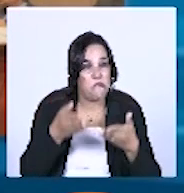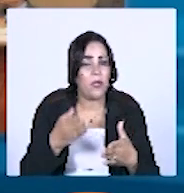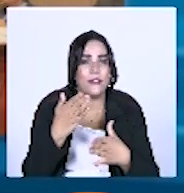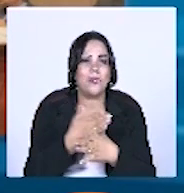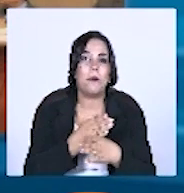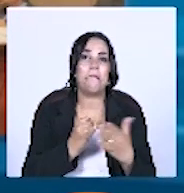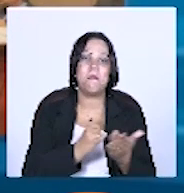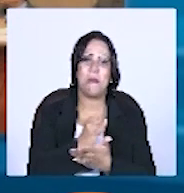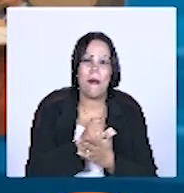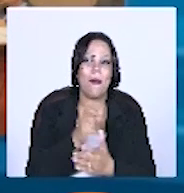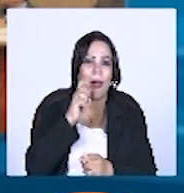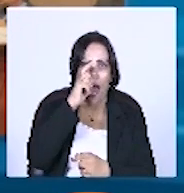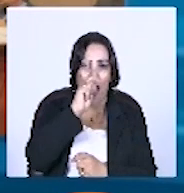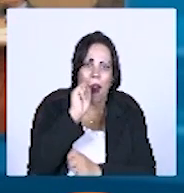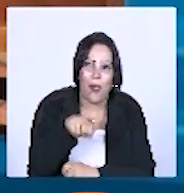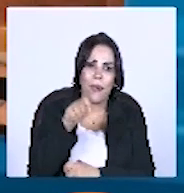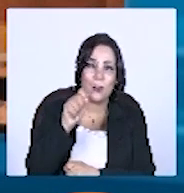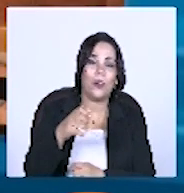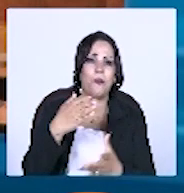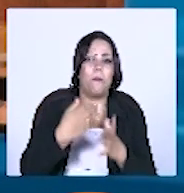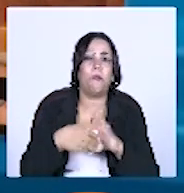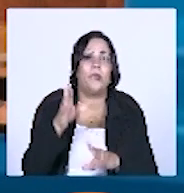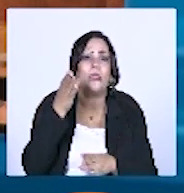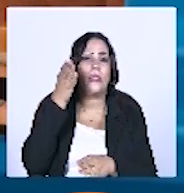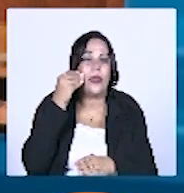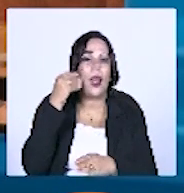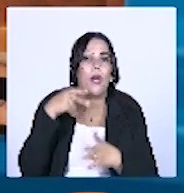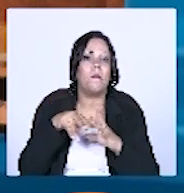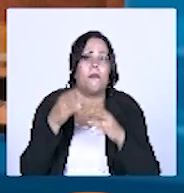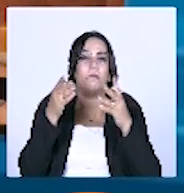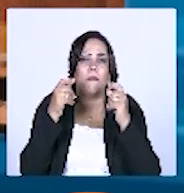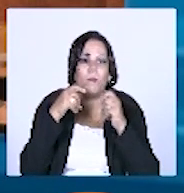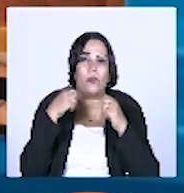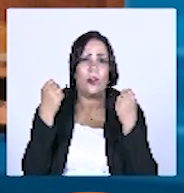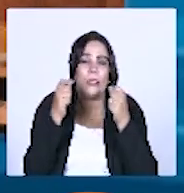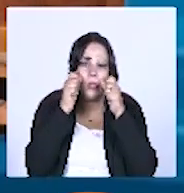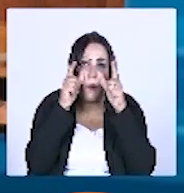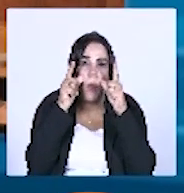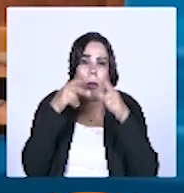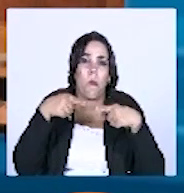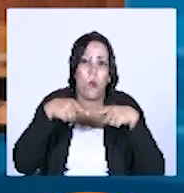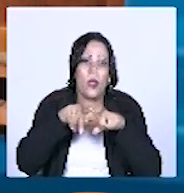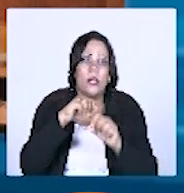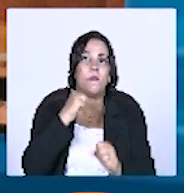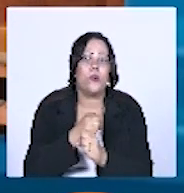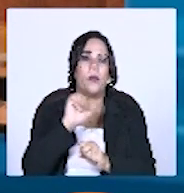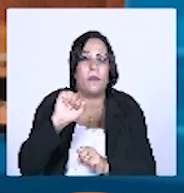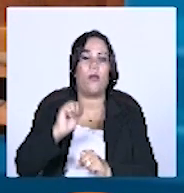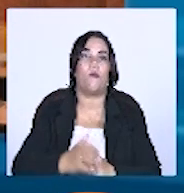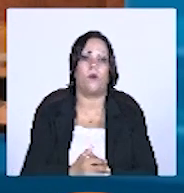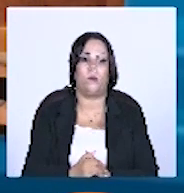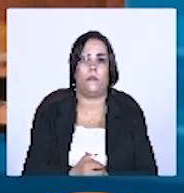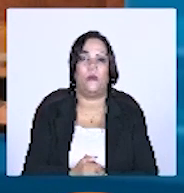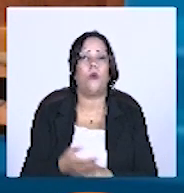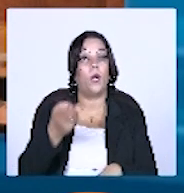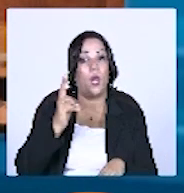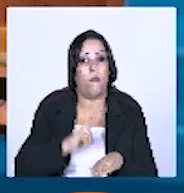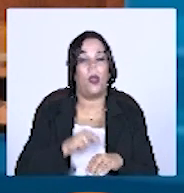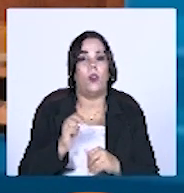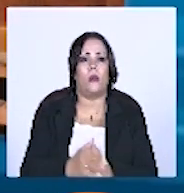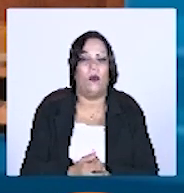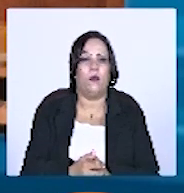الحقليه والجامعيات الاهليه بيحصلوا على توعيه تناسب العمل اللي هم بيقوموا بيه ايضا